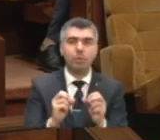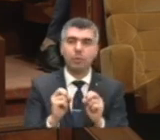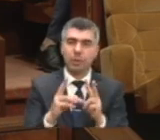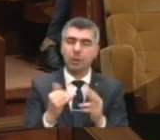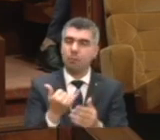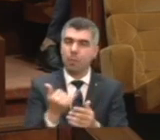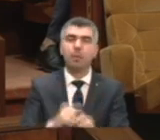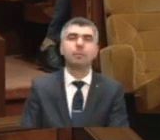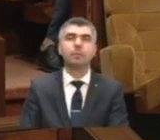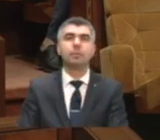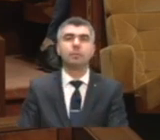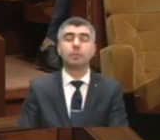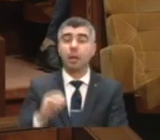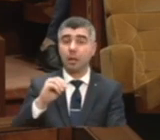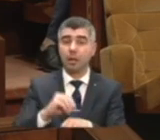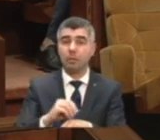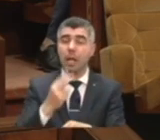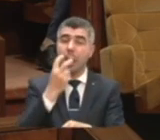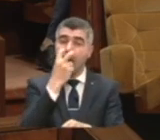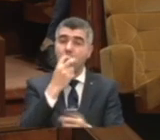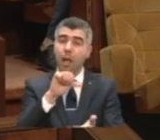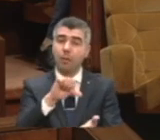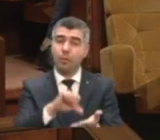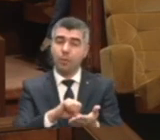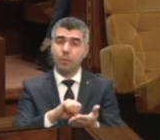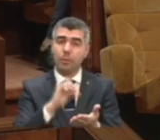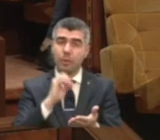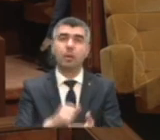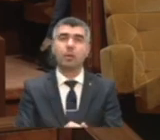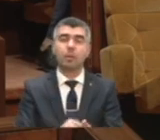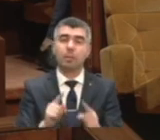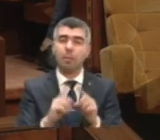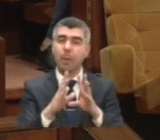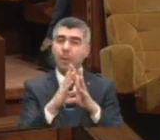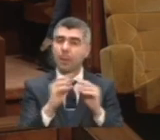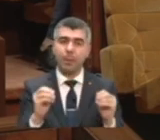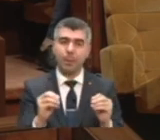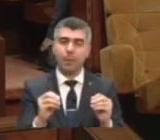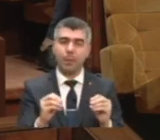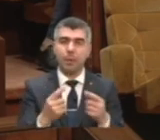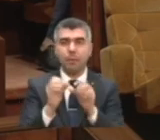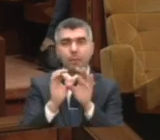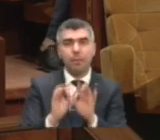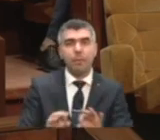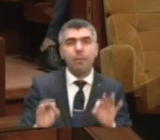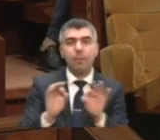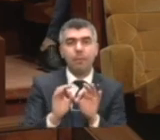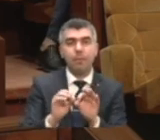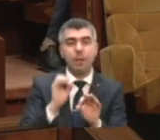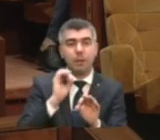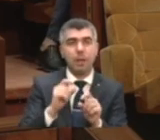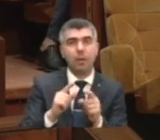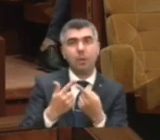المراكز الاستقبال. من جهه اخرى حنا في العيون، جهه العيون الساقيه الحمراء، كنعانوا من غياب في التجهيزات. الميزانيه ما كتكونش